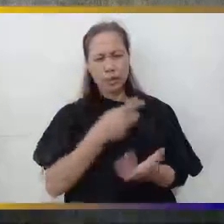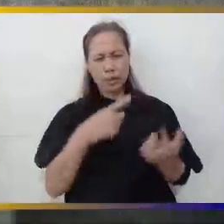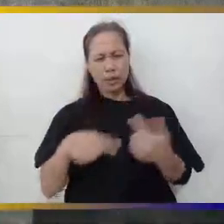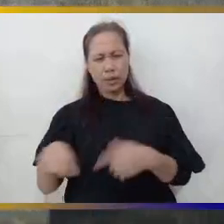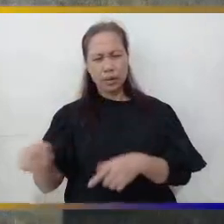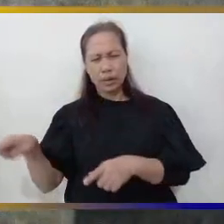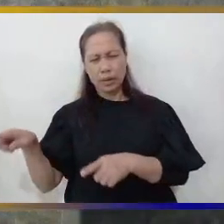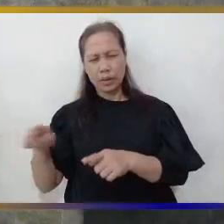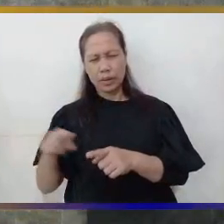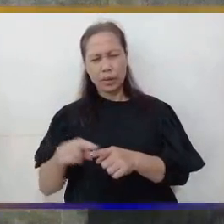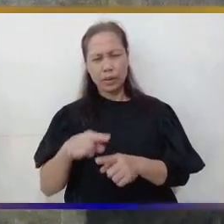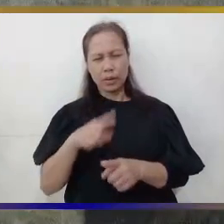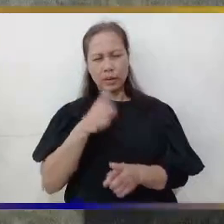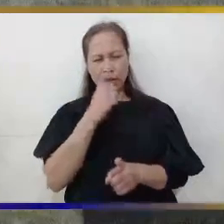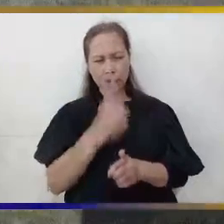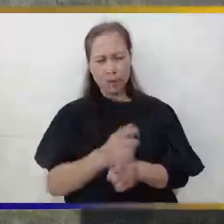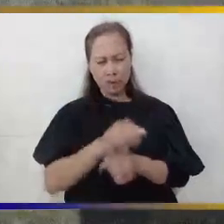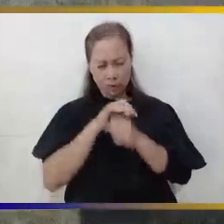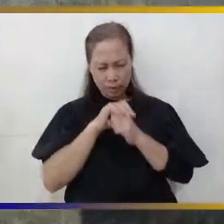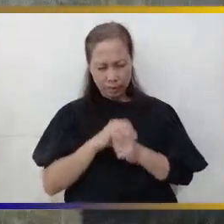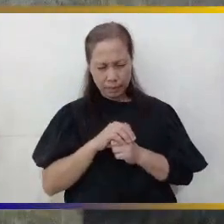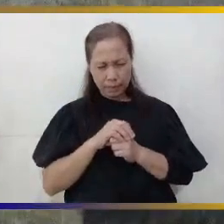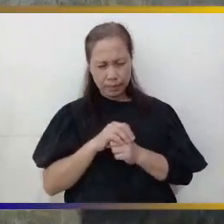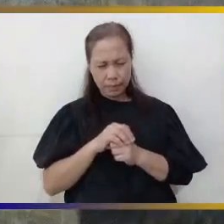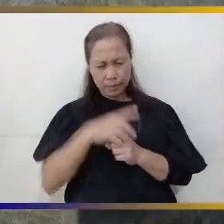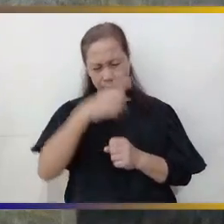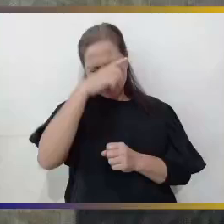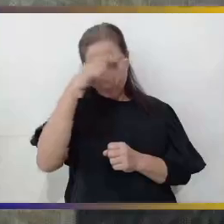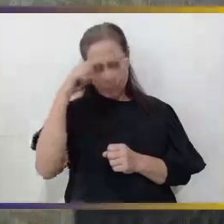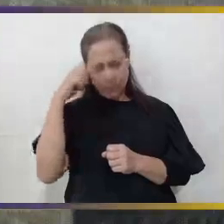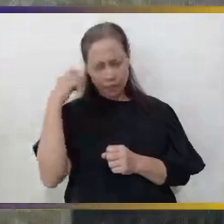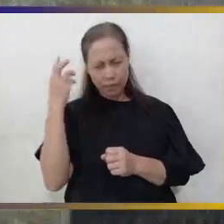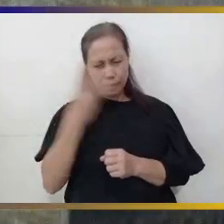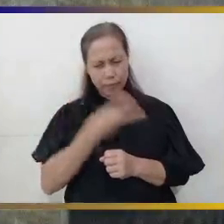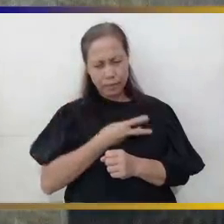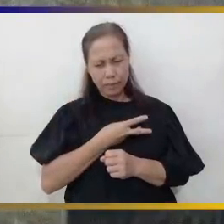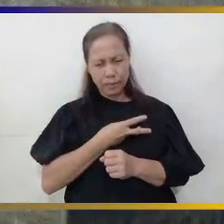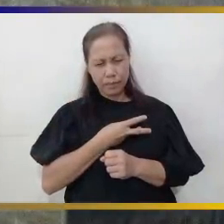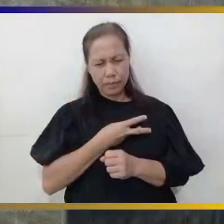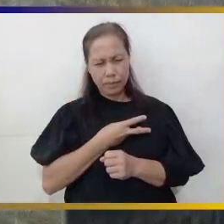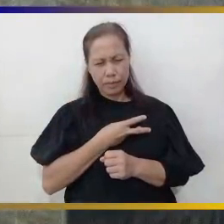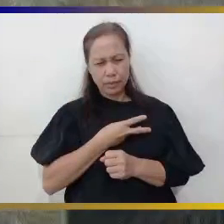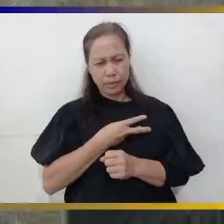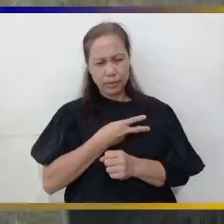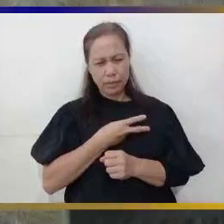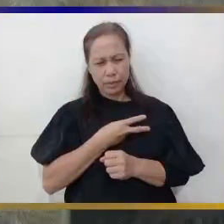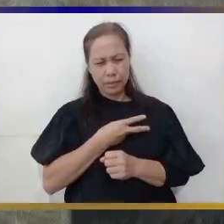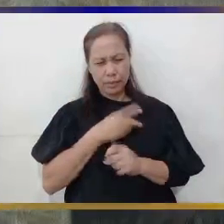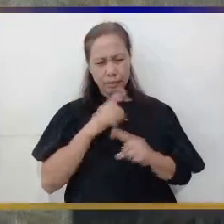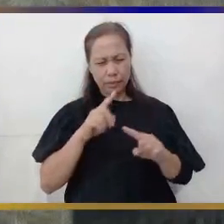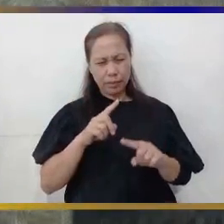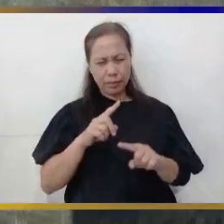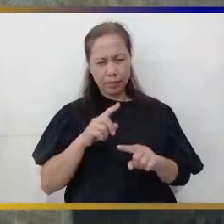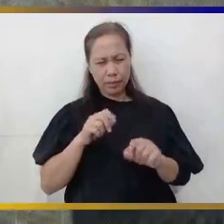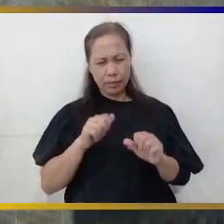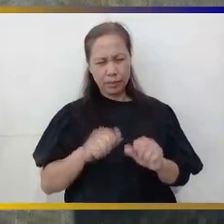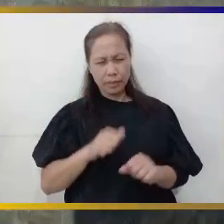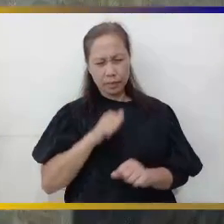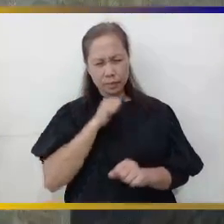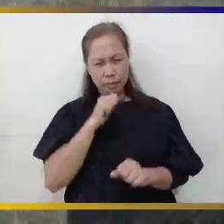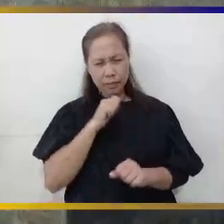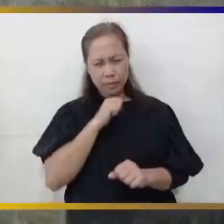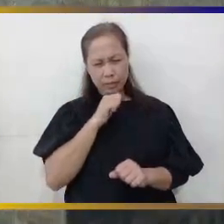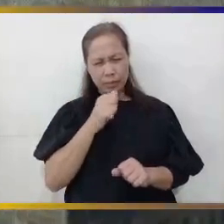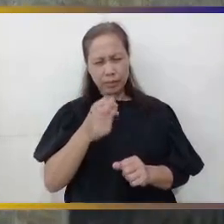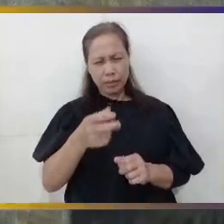tamang Worship Panginoon sapag Hindi po namin kayo bibigyan ng respeto na sa